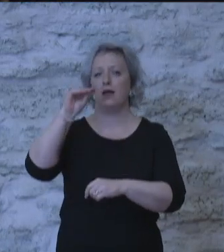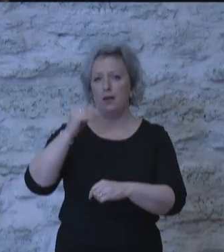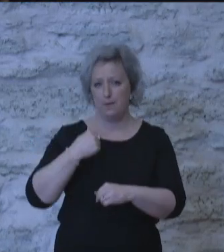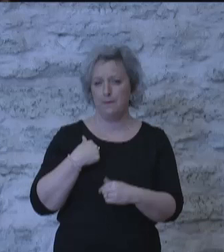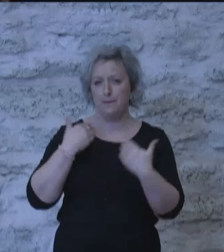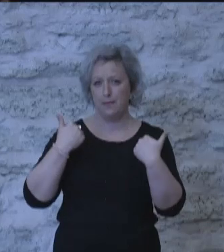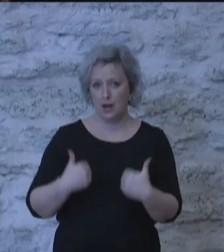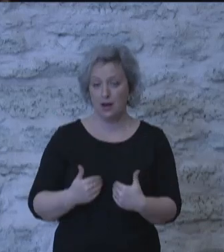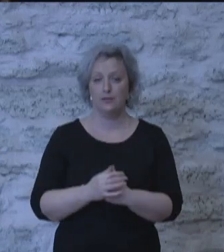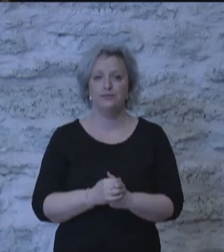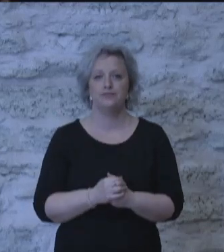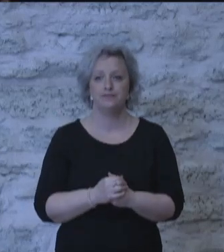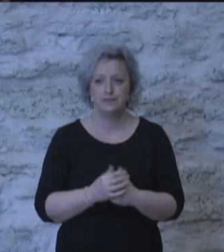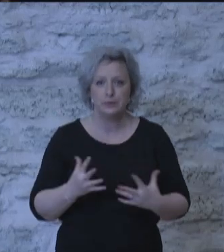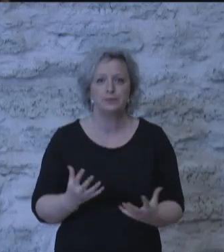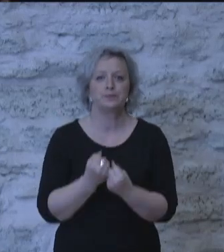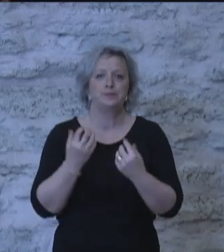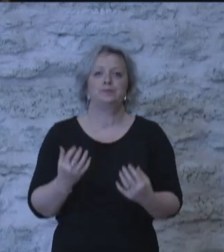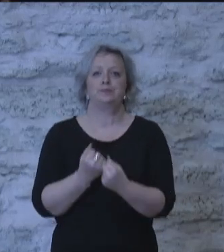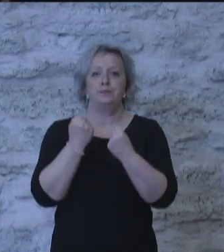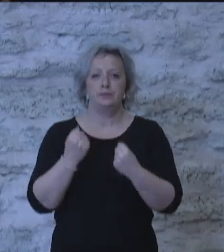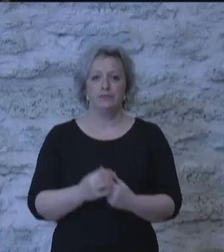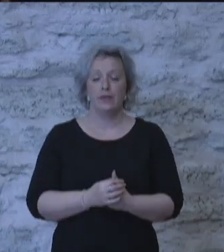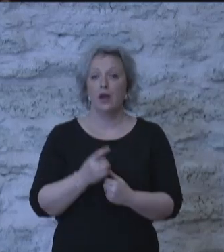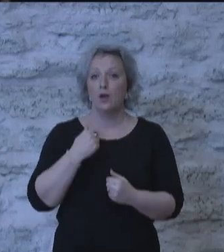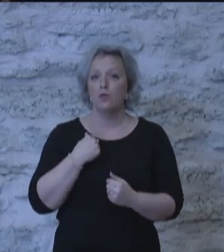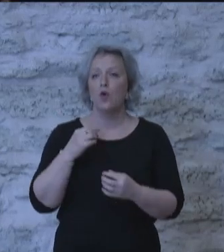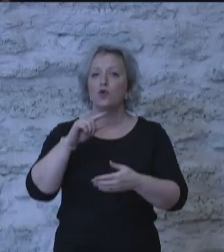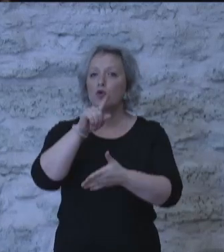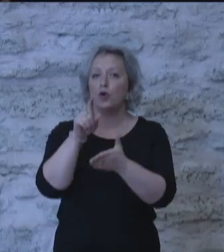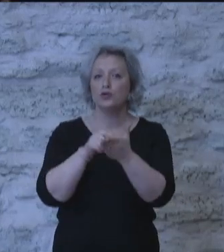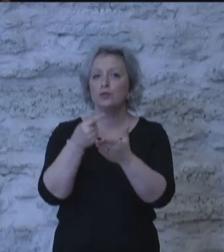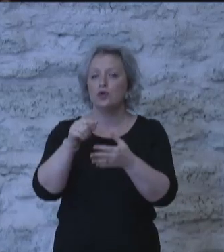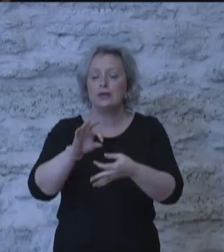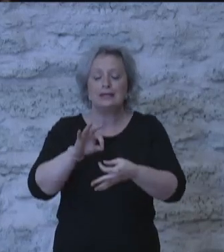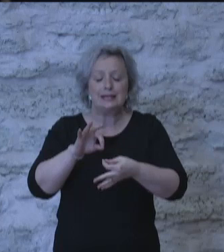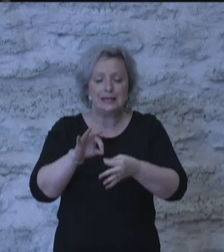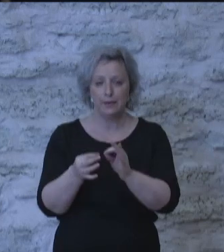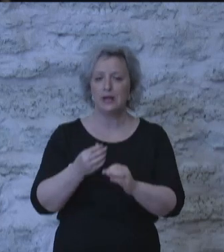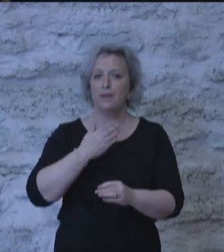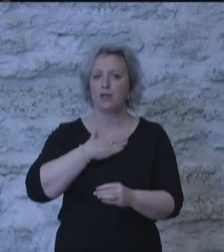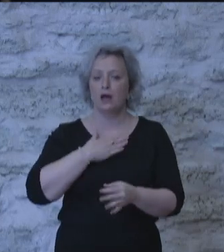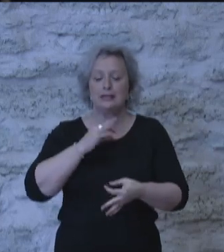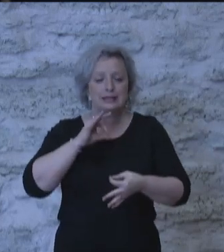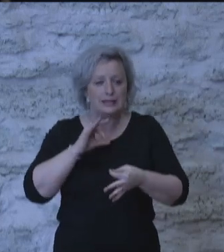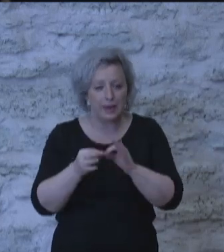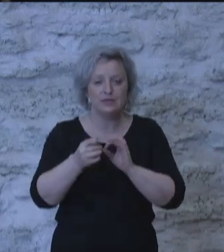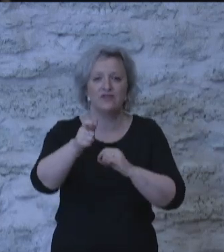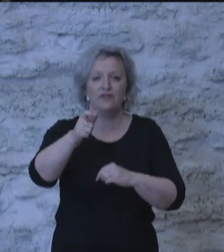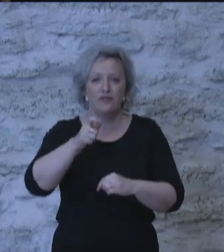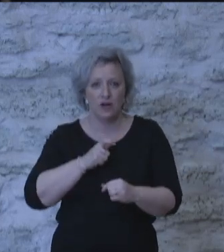Nüüd on nii, et mul oli üks väga konkreetne küsimus, millel ma tahtsin väga konkreetsed vastust.